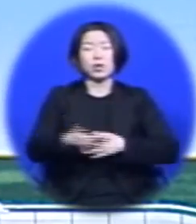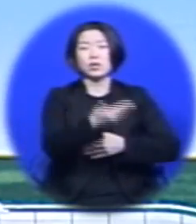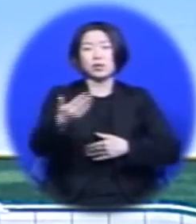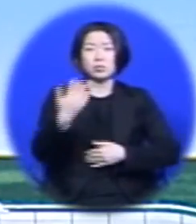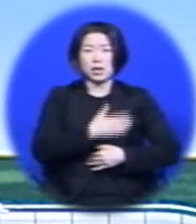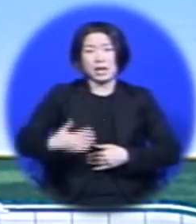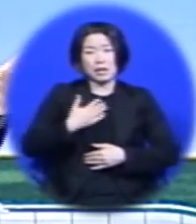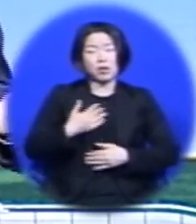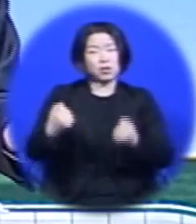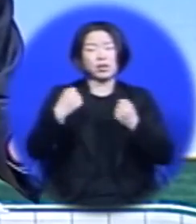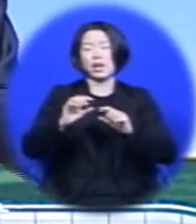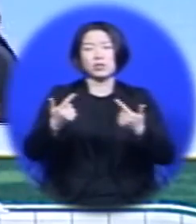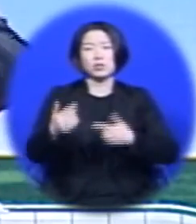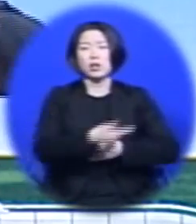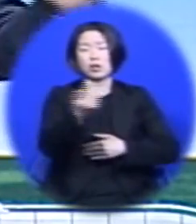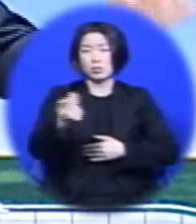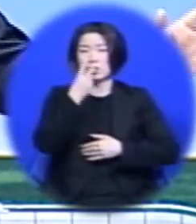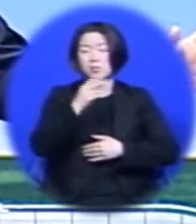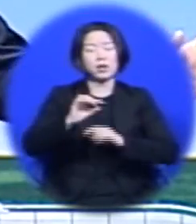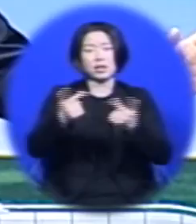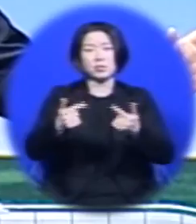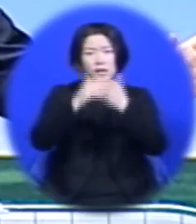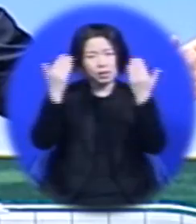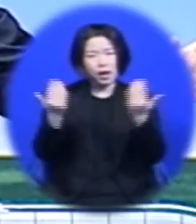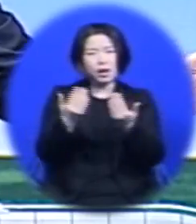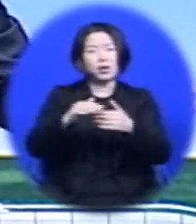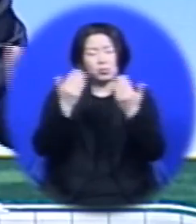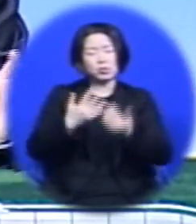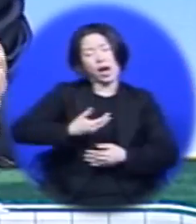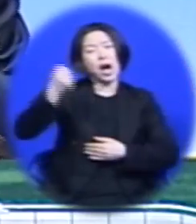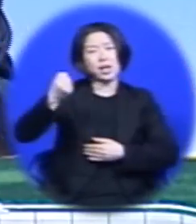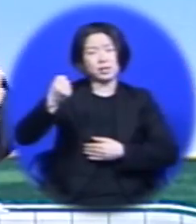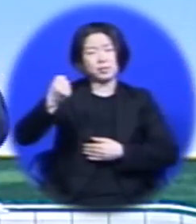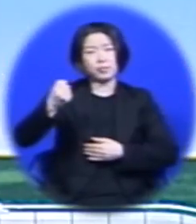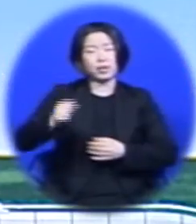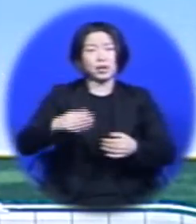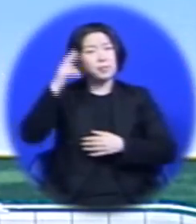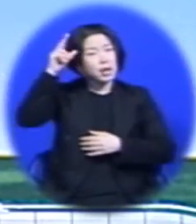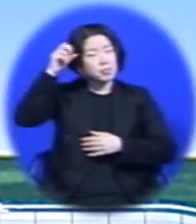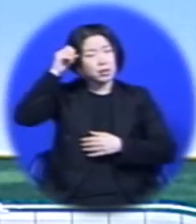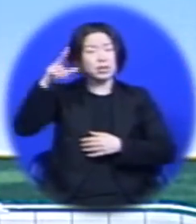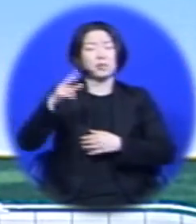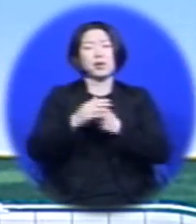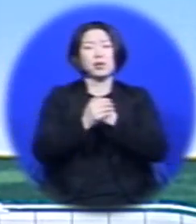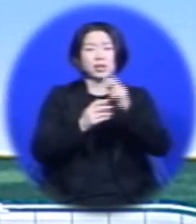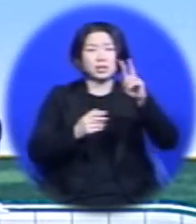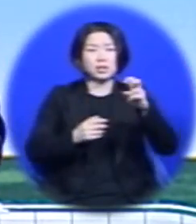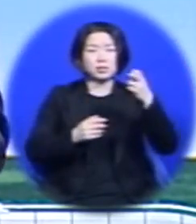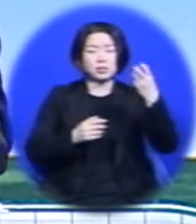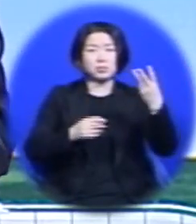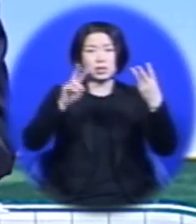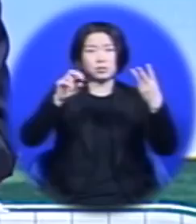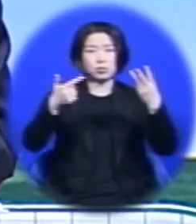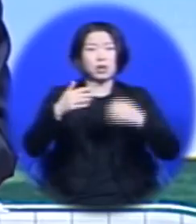건강도 아니고 여러분의 생명도 아닙니다 닭은 하나님의 것입니다 잠언 23장 26절에 내 아들아